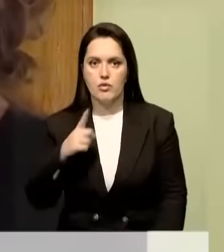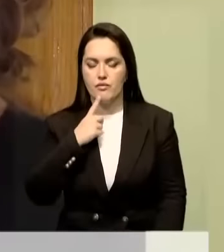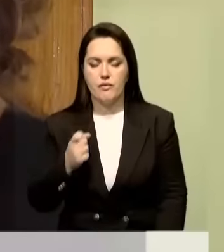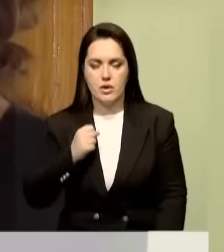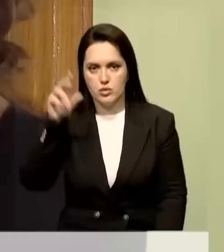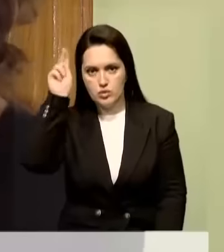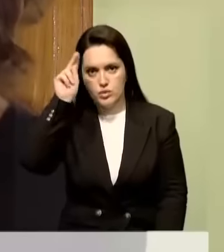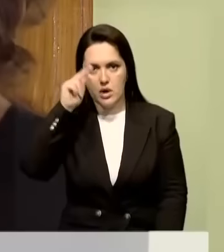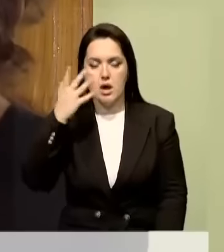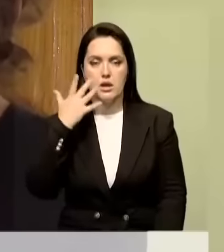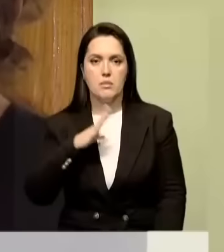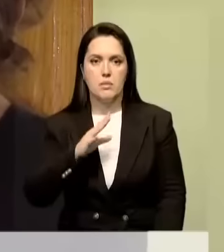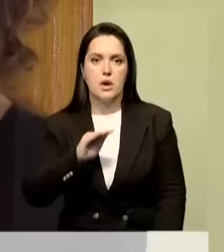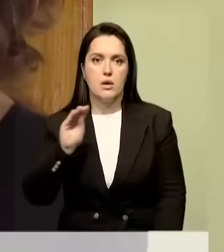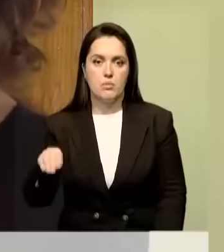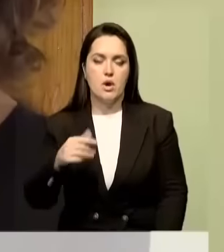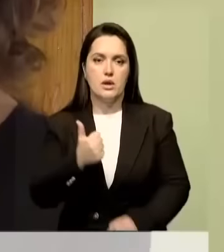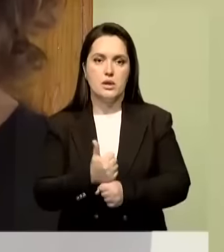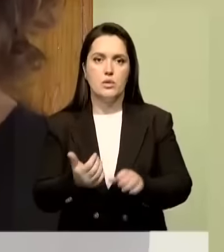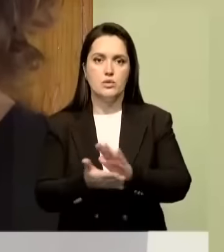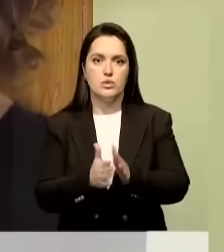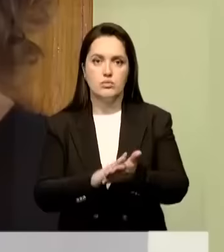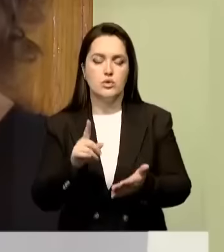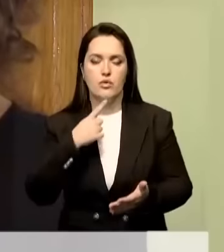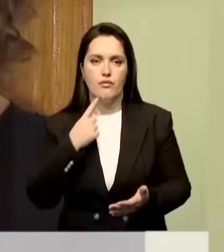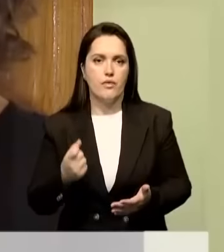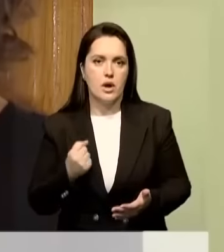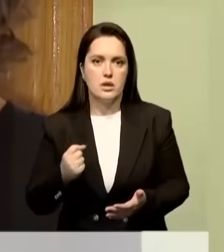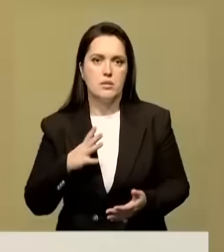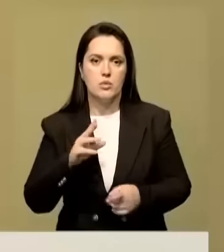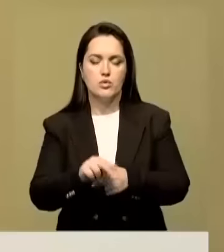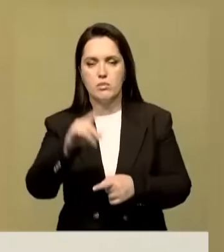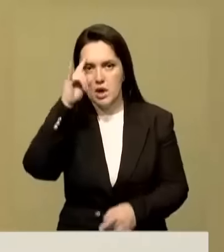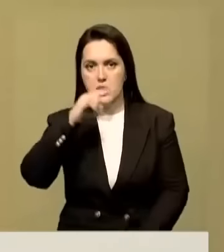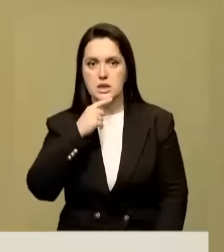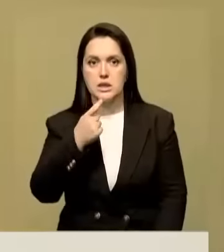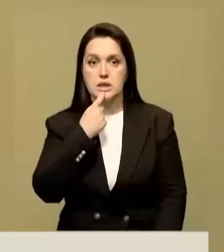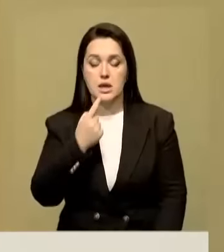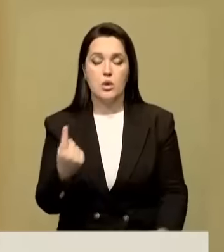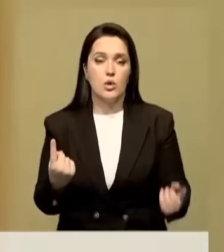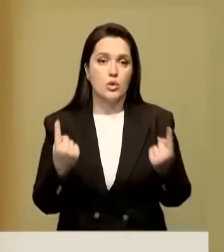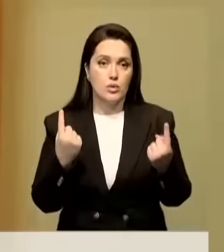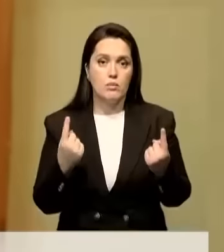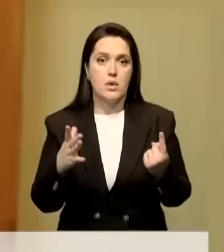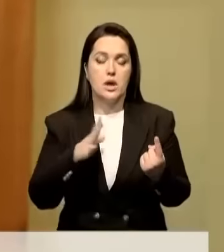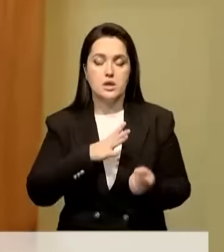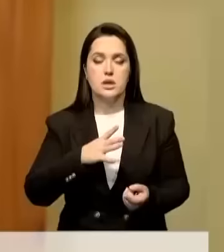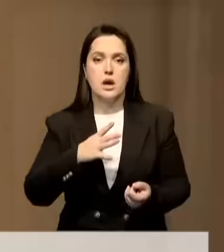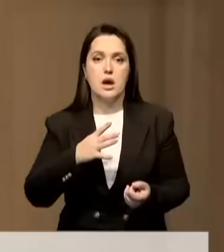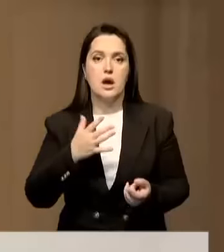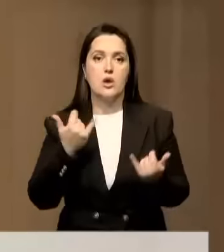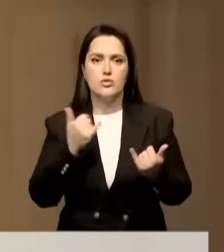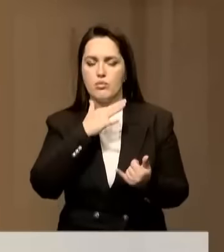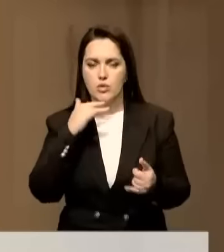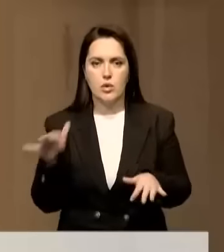когда открыл, он поставил основное условие, чтобы шло военное училище на казахском языке. В рамках юбилея писателя в стране проходит